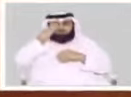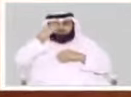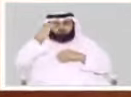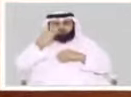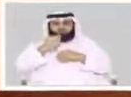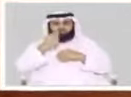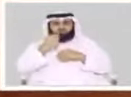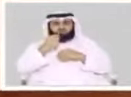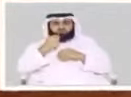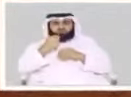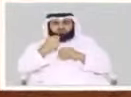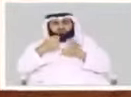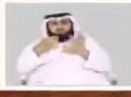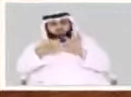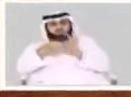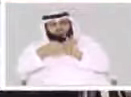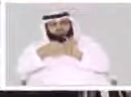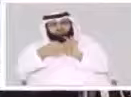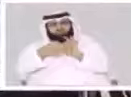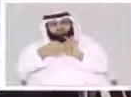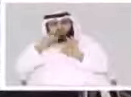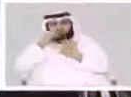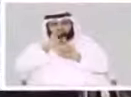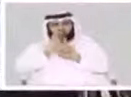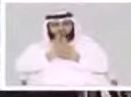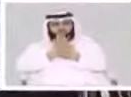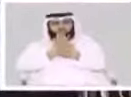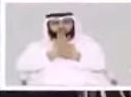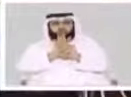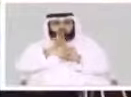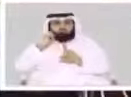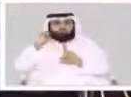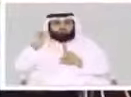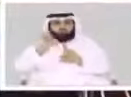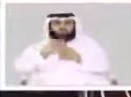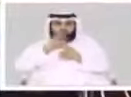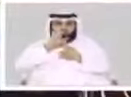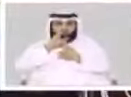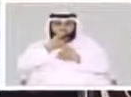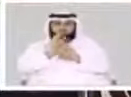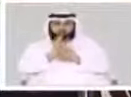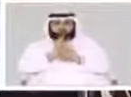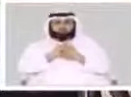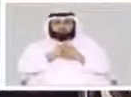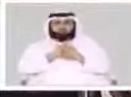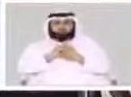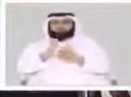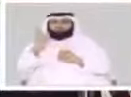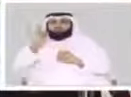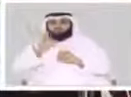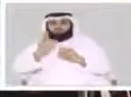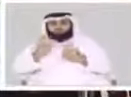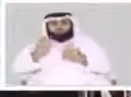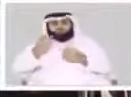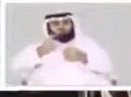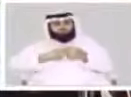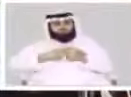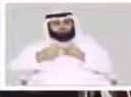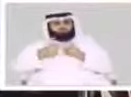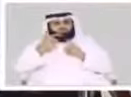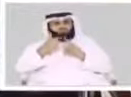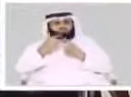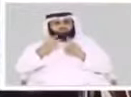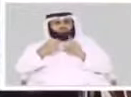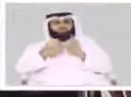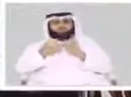لم يكن العهد بينه وبينهم أن يحموه إذا خرج من المدينة، فأخذ يشاورهم مرة وثانية